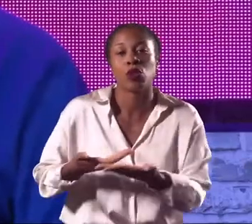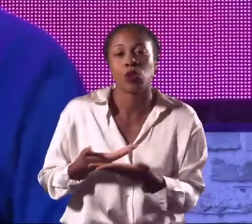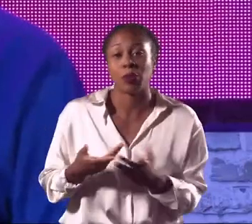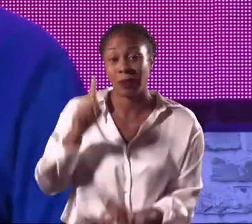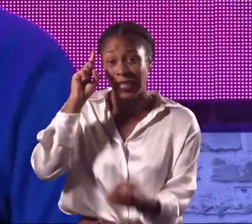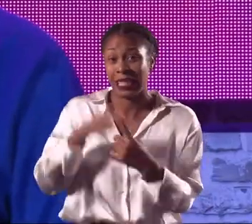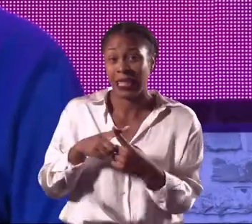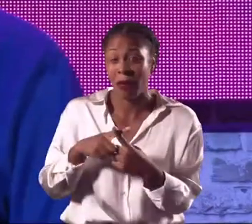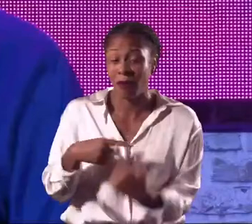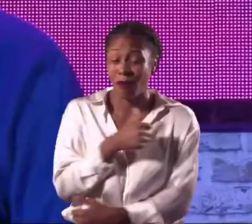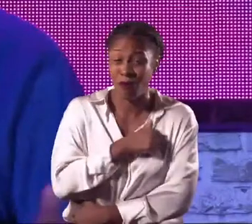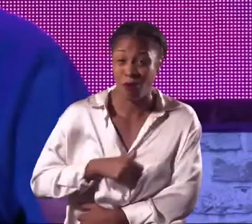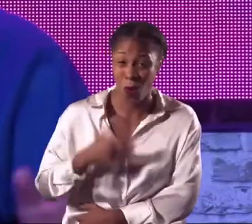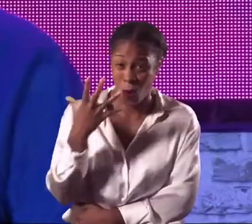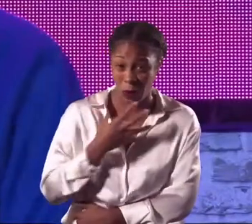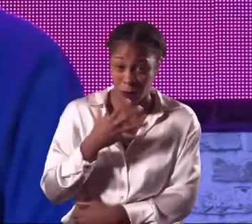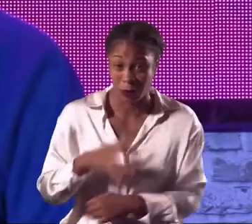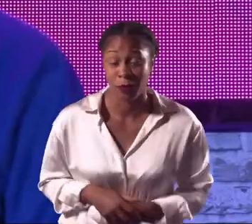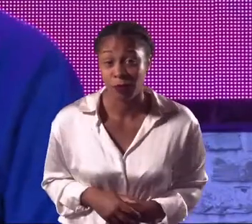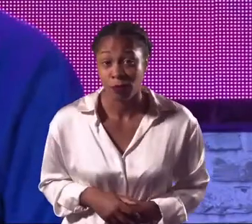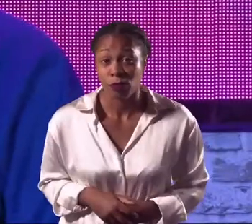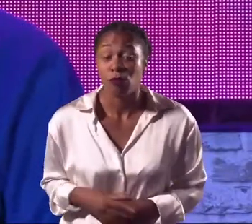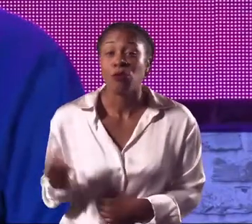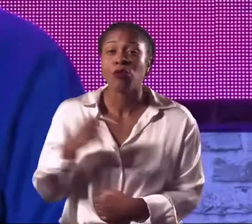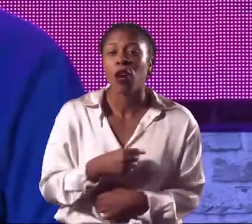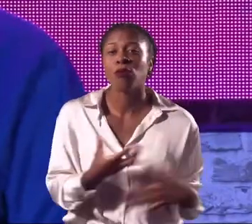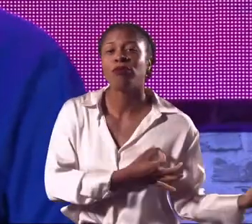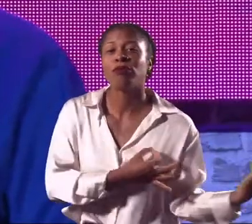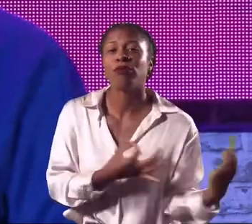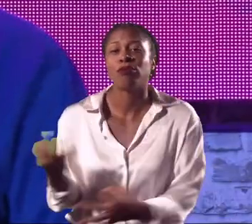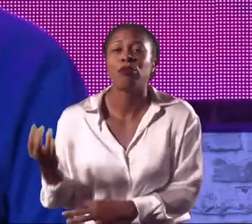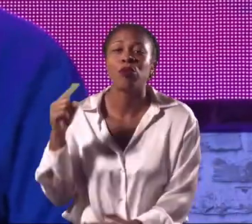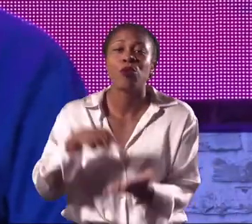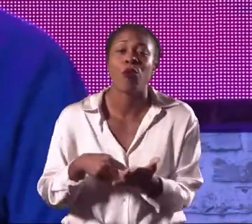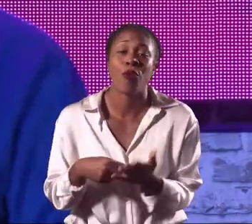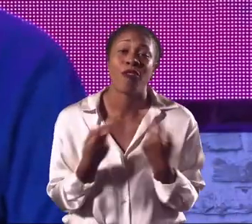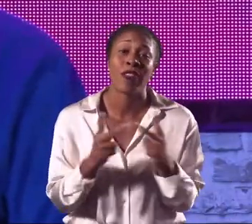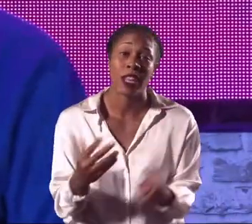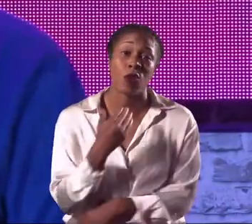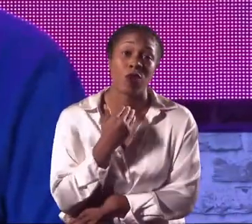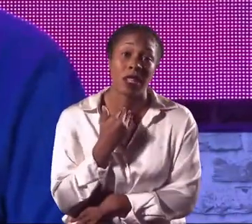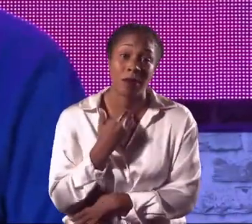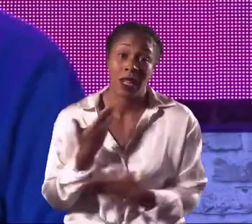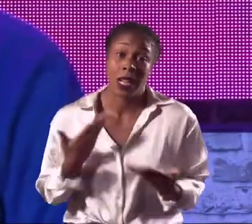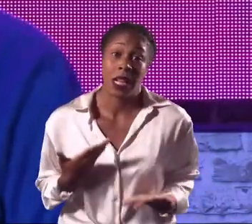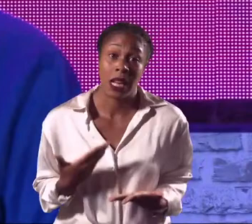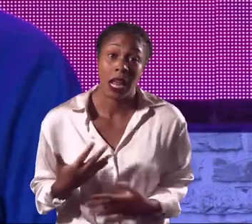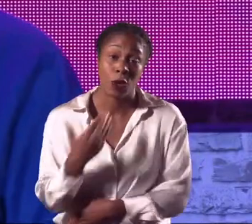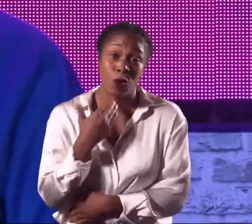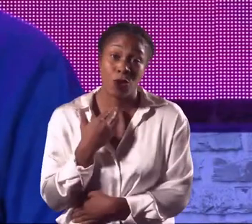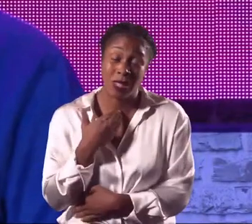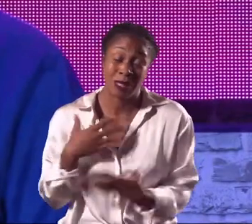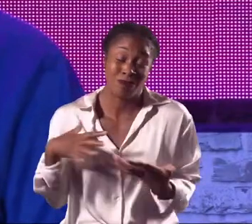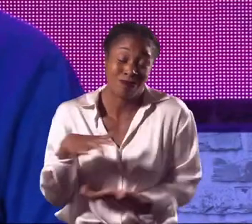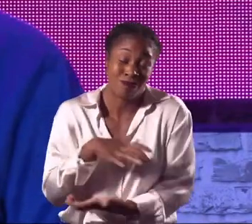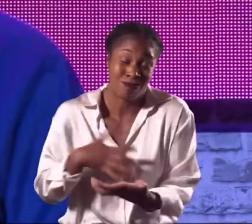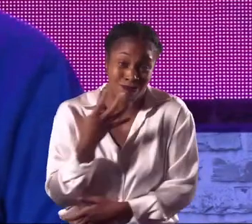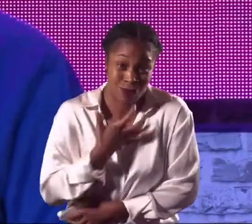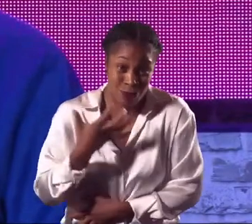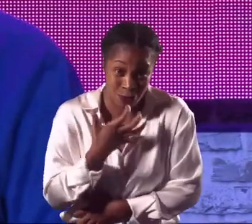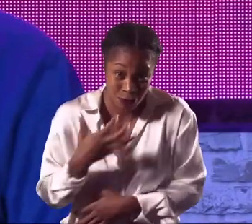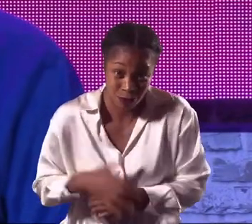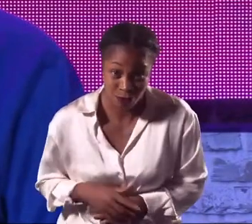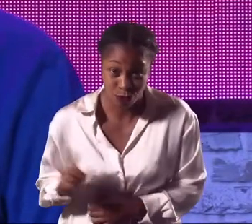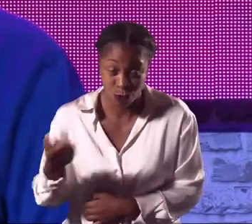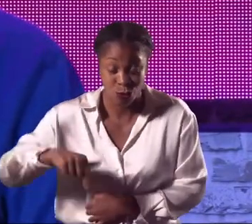Nous venons souvent à Gosier, et on a déjà commencé par ce drame qui a frappé donc, les habitants de Gosier, notamment, et certainement une partie de la